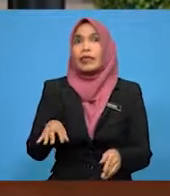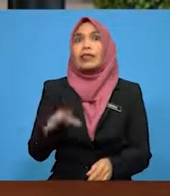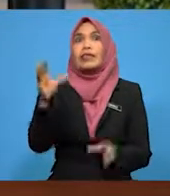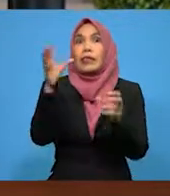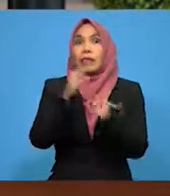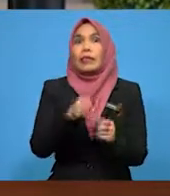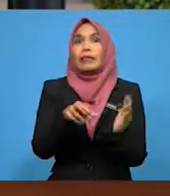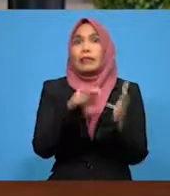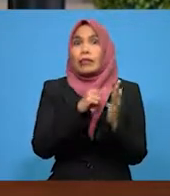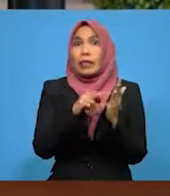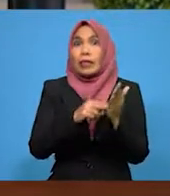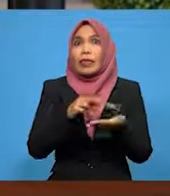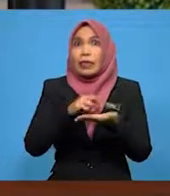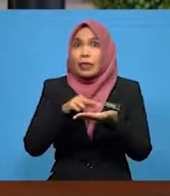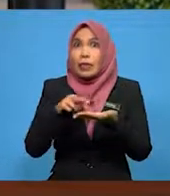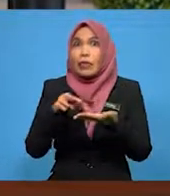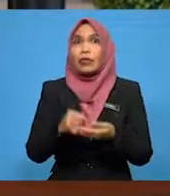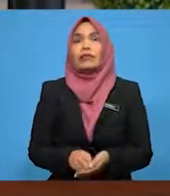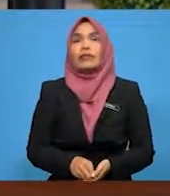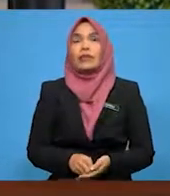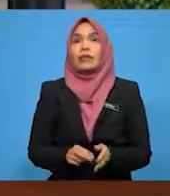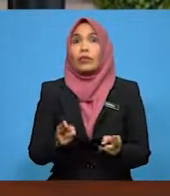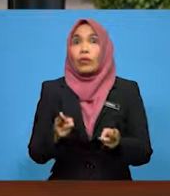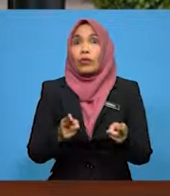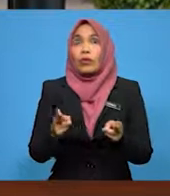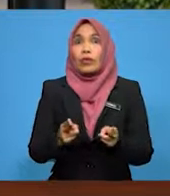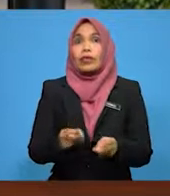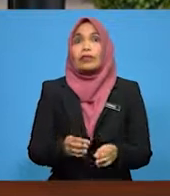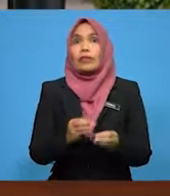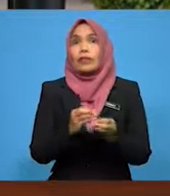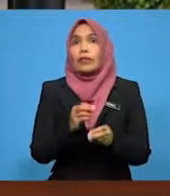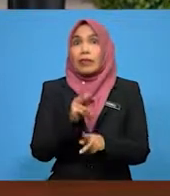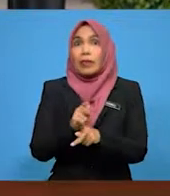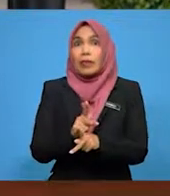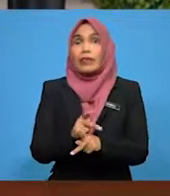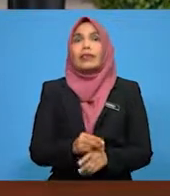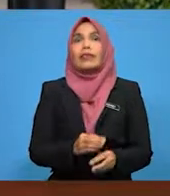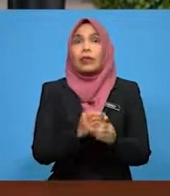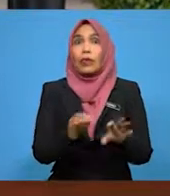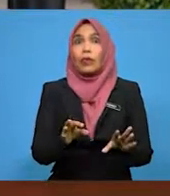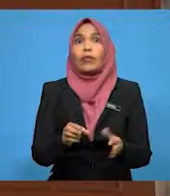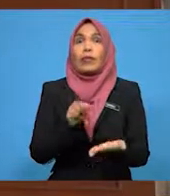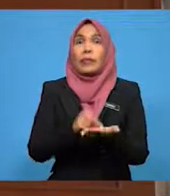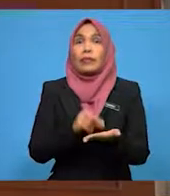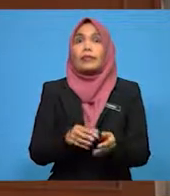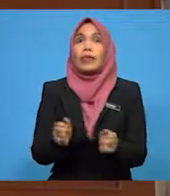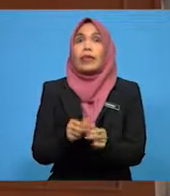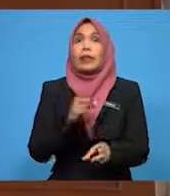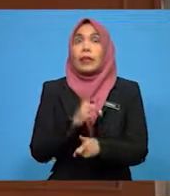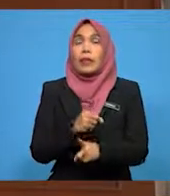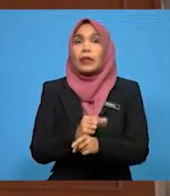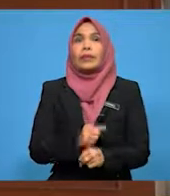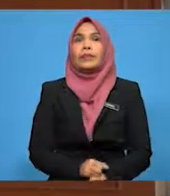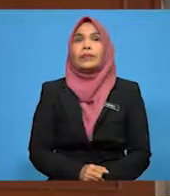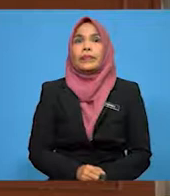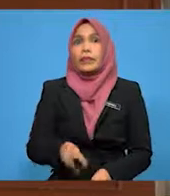dapat menyenaraikan rekod pengurusan penyimpanan telur ayam tetasan dengan betul. Pelajar